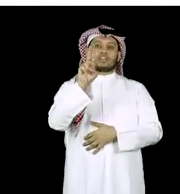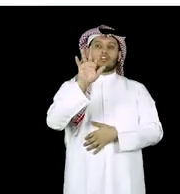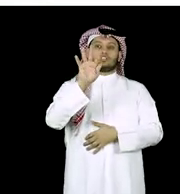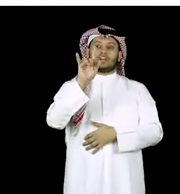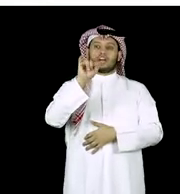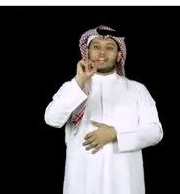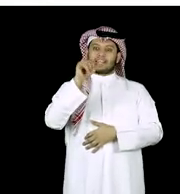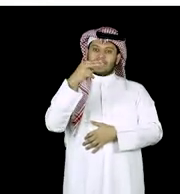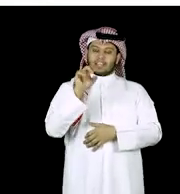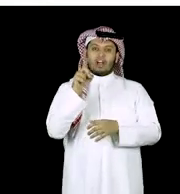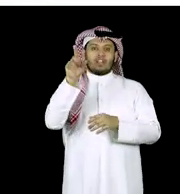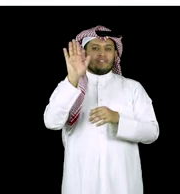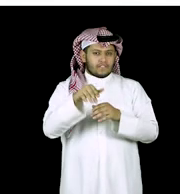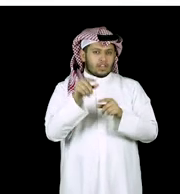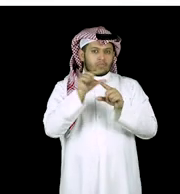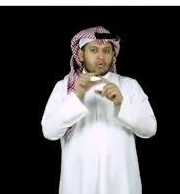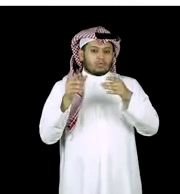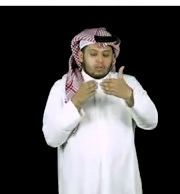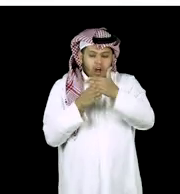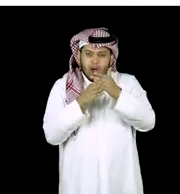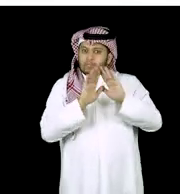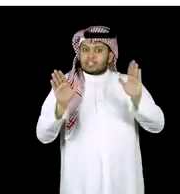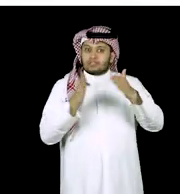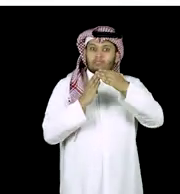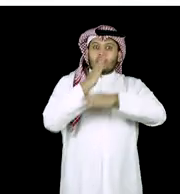قيود السلطة التشريعية: